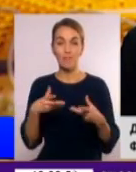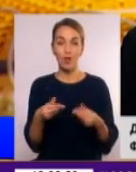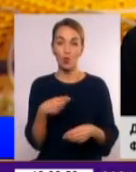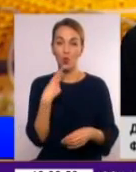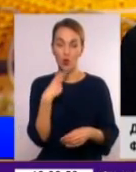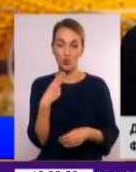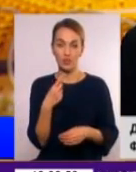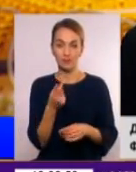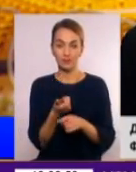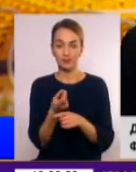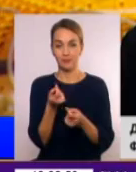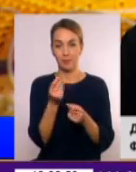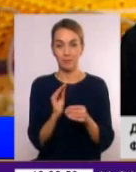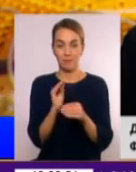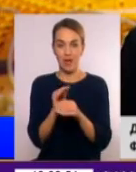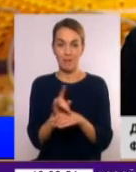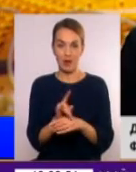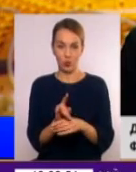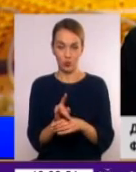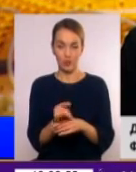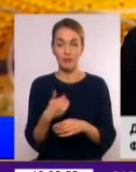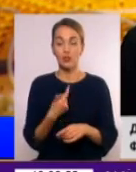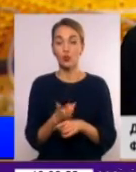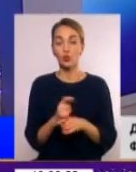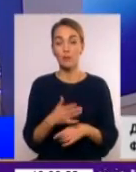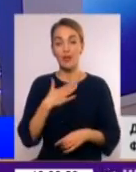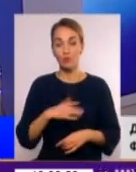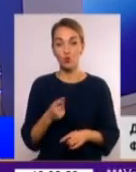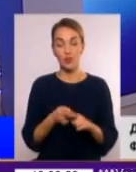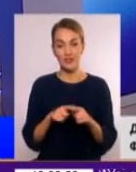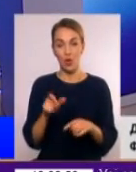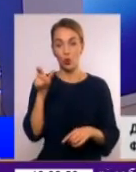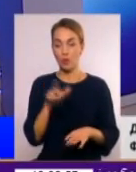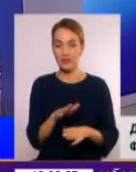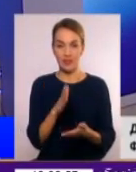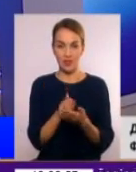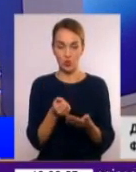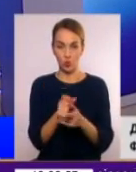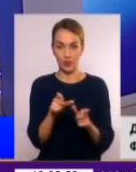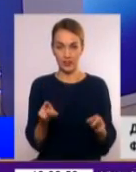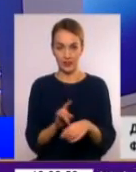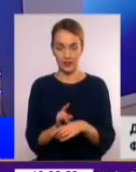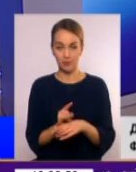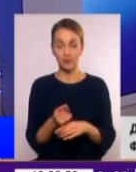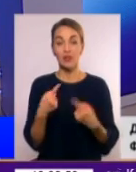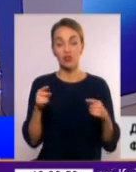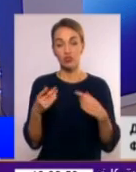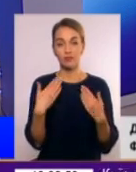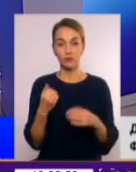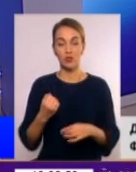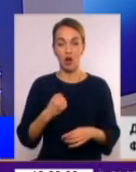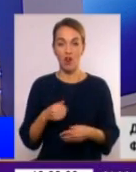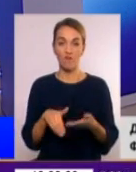кажучи, перебрехують небезпеки. І мені дуже приємно, що цей хлопець не належить до них. Інша частина, те саме стосується, на жаль, волонтерів.